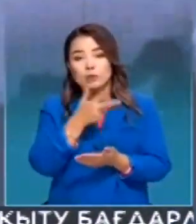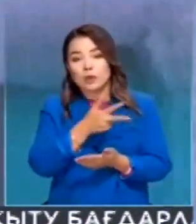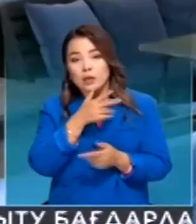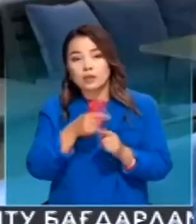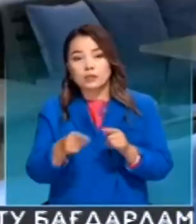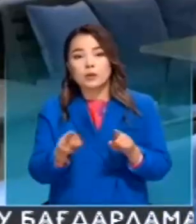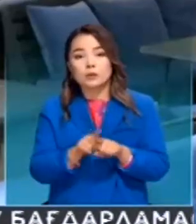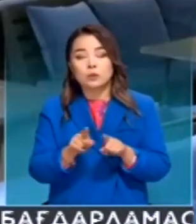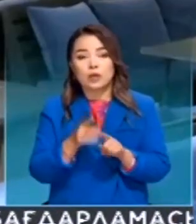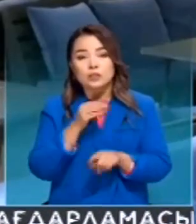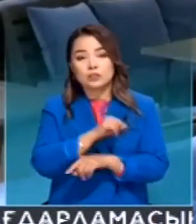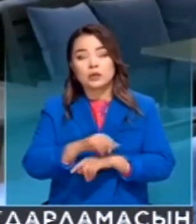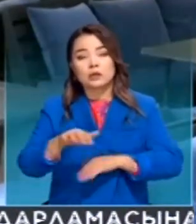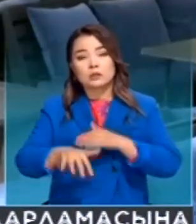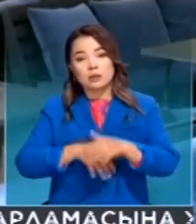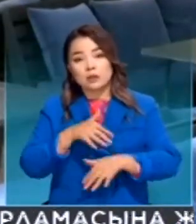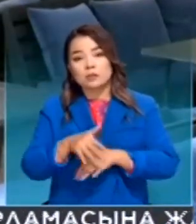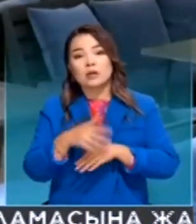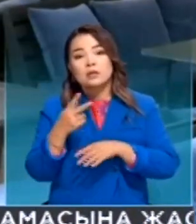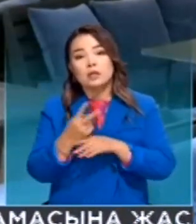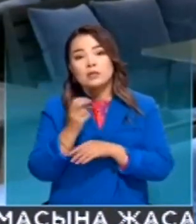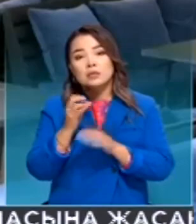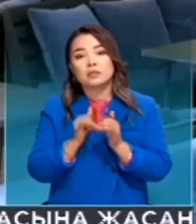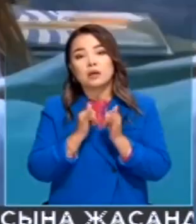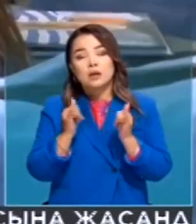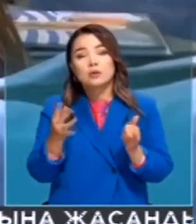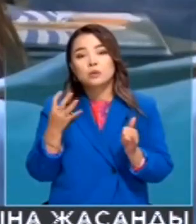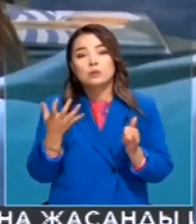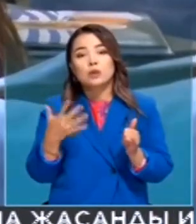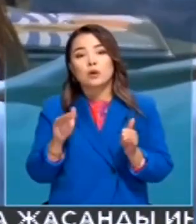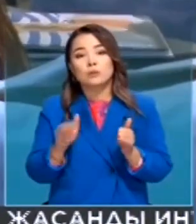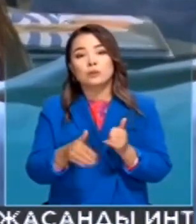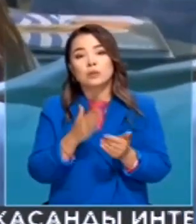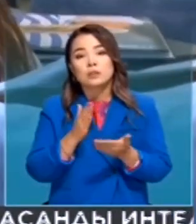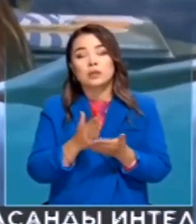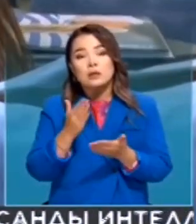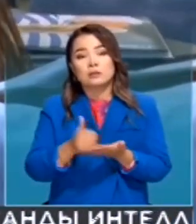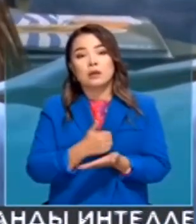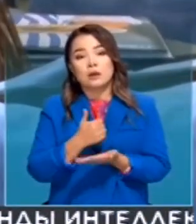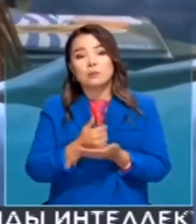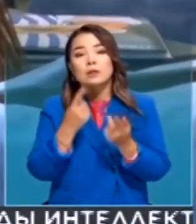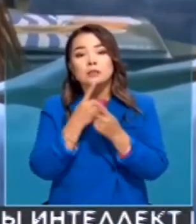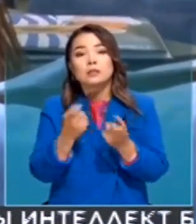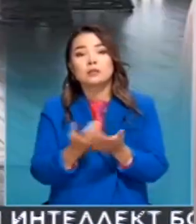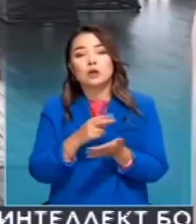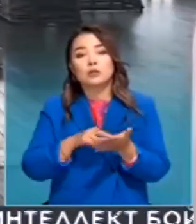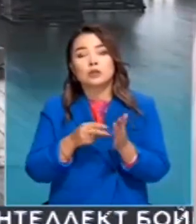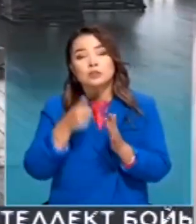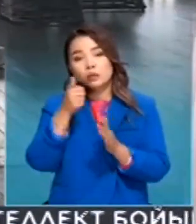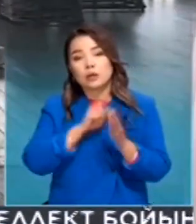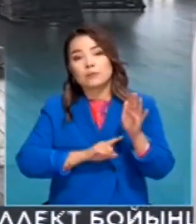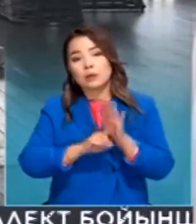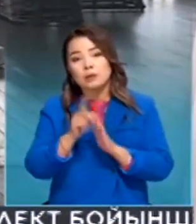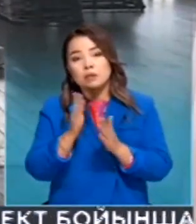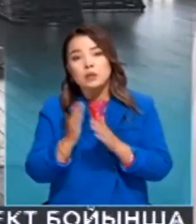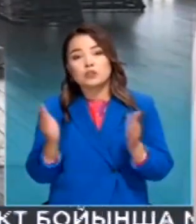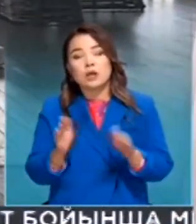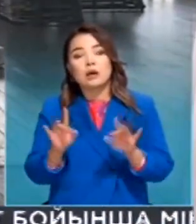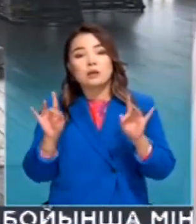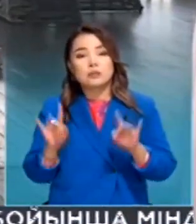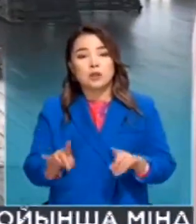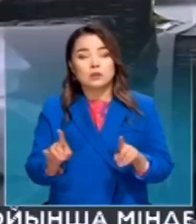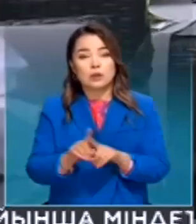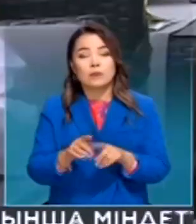өзге өңірлер мен шетелден келушілер екі есе артып 450 мыңға жетті. Әкімдіктің мәліметінше жыл басынан бері шағын асханаларды